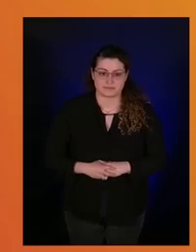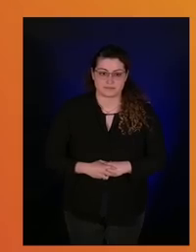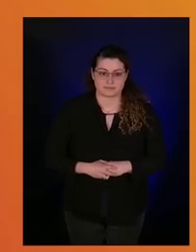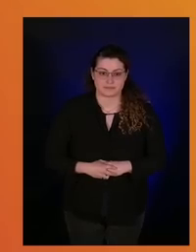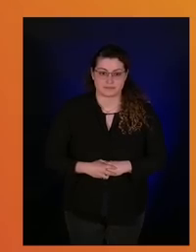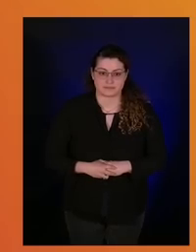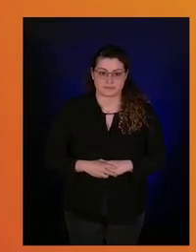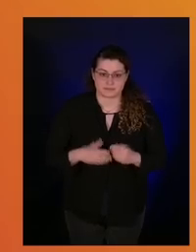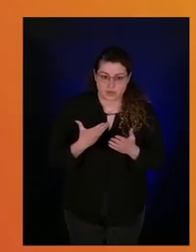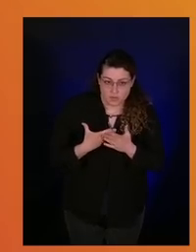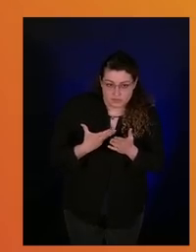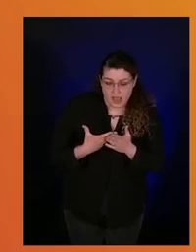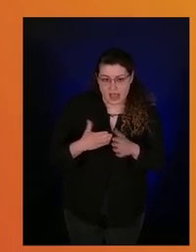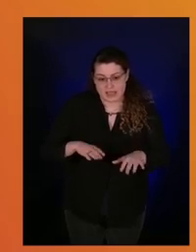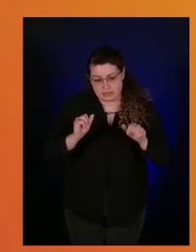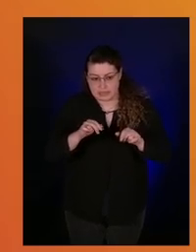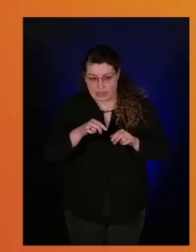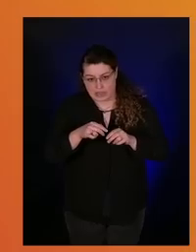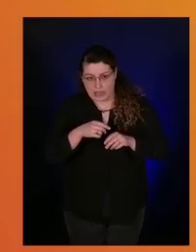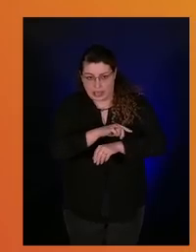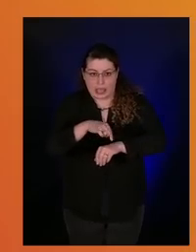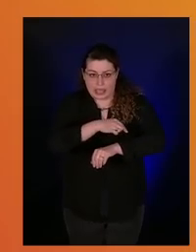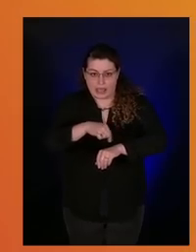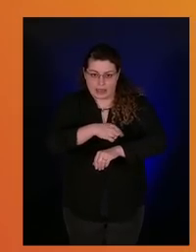de manière à ne pas prendre plus de retard.